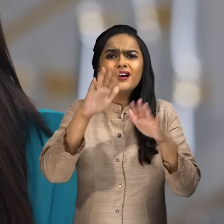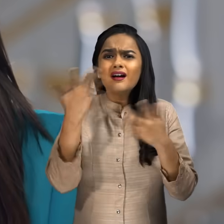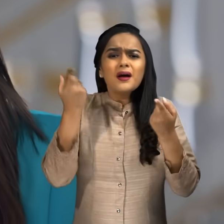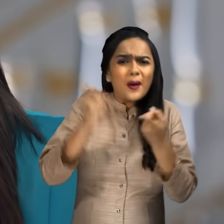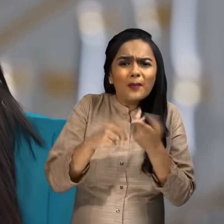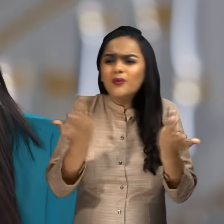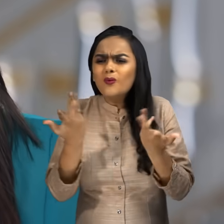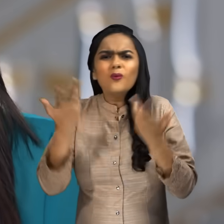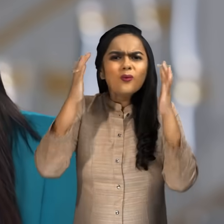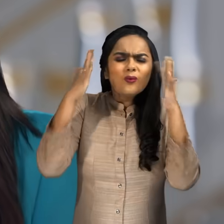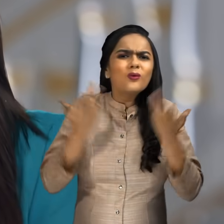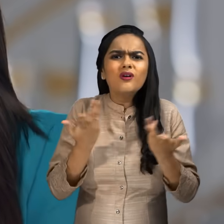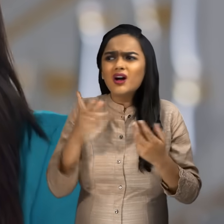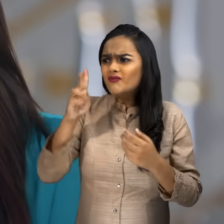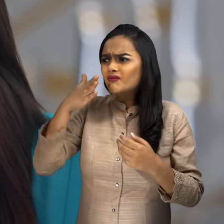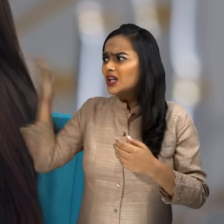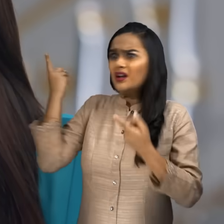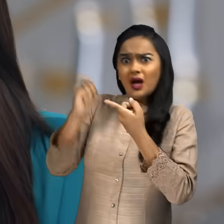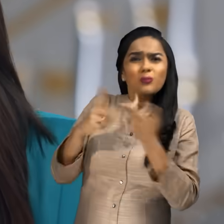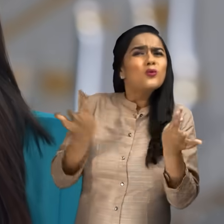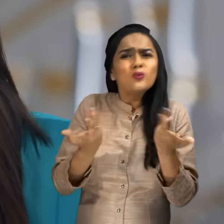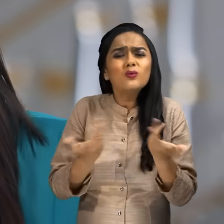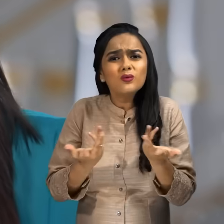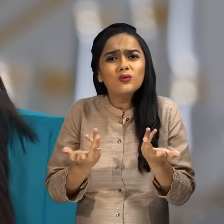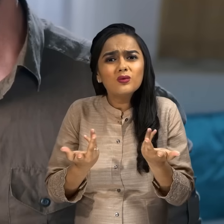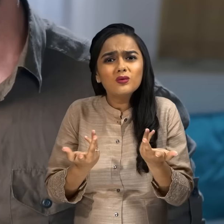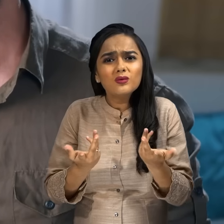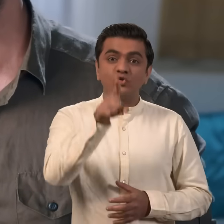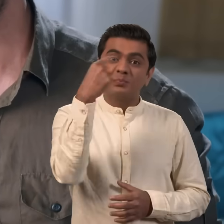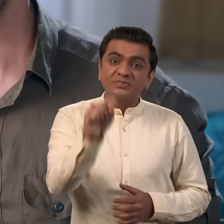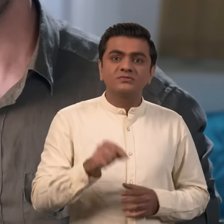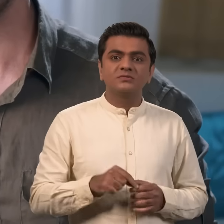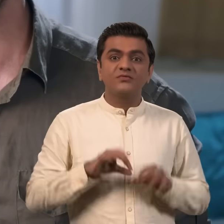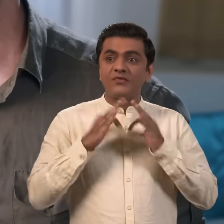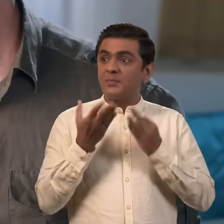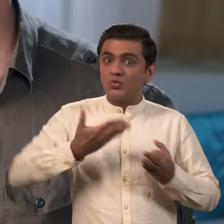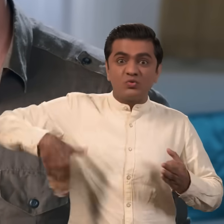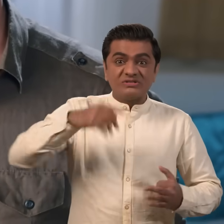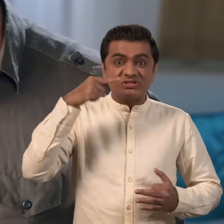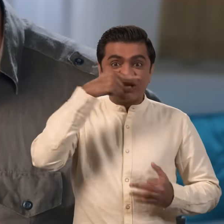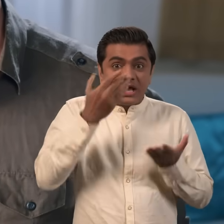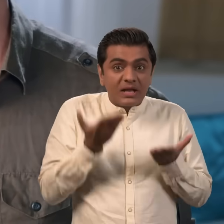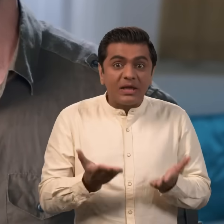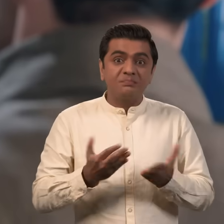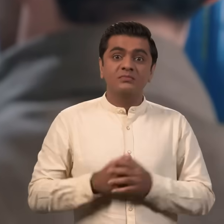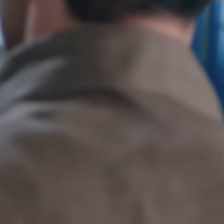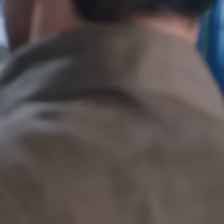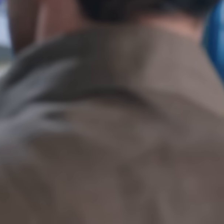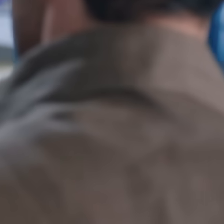वीर जी आखिर बात क्या है? ऐसा भी क्या कर दिया विराट वीर जी ने? इसने हमारे पूरे खानदान की इज्जत मिट्टी में